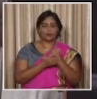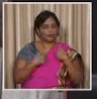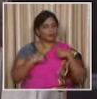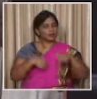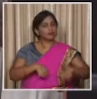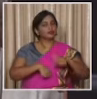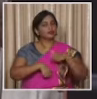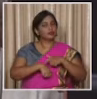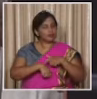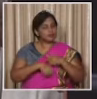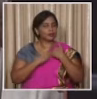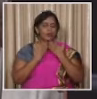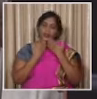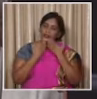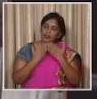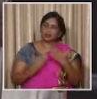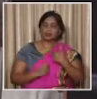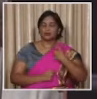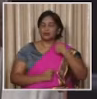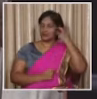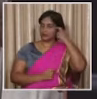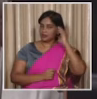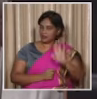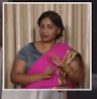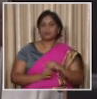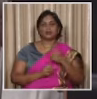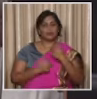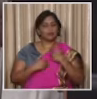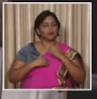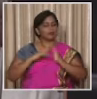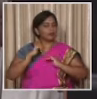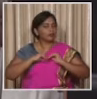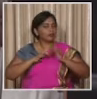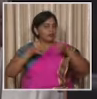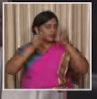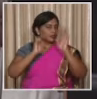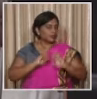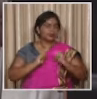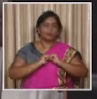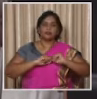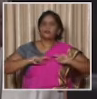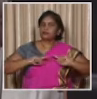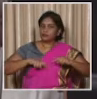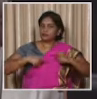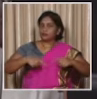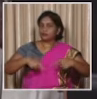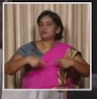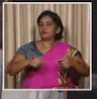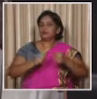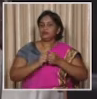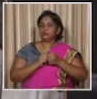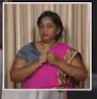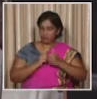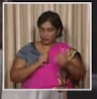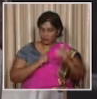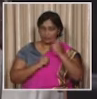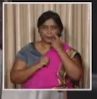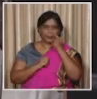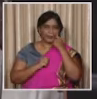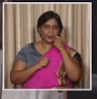මේ අවස්ථාවේදී කෘතවේදීව සිහිපත් කරනවා. අපි ක්‍රමවත් හා විධිමත්ම ගමනකට මුල